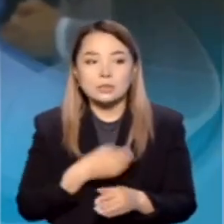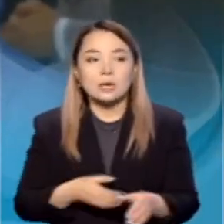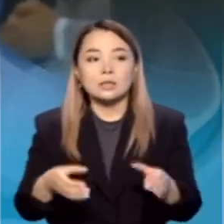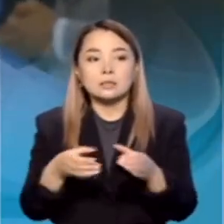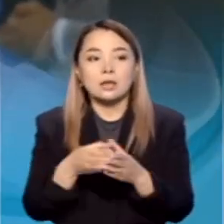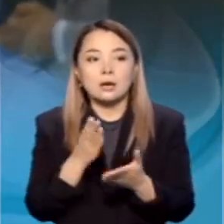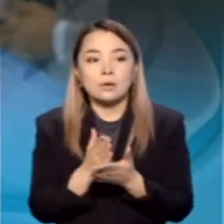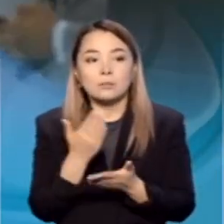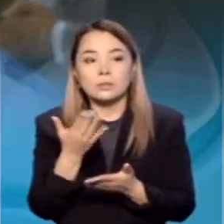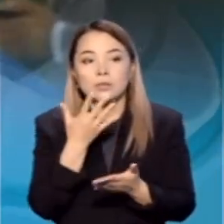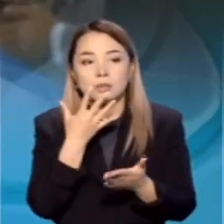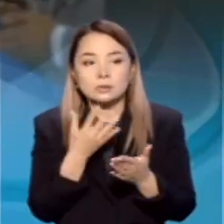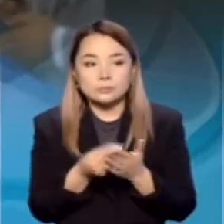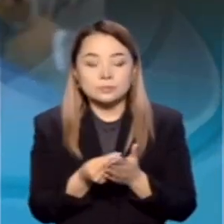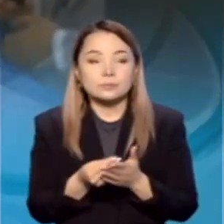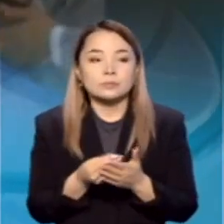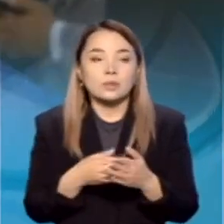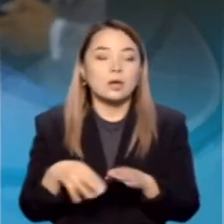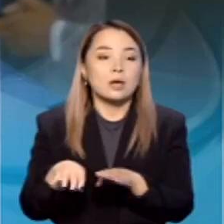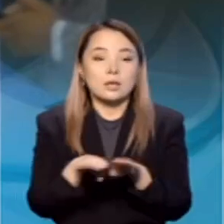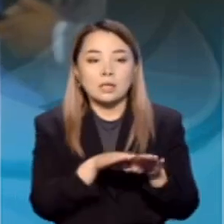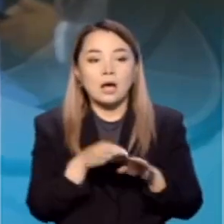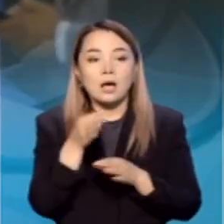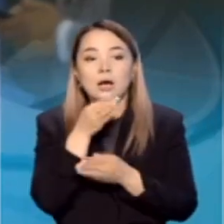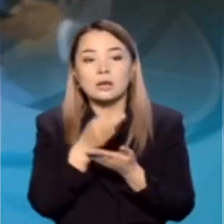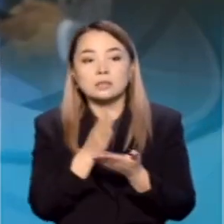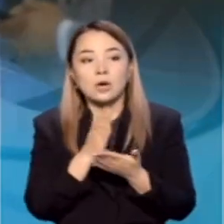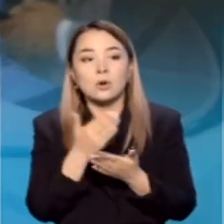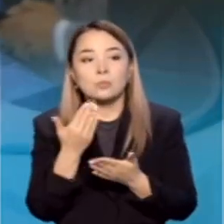іргетасы бағана бәріміз айтып жатқандай,